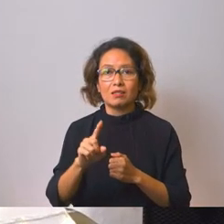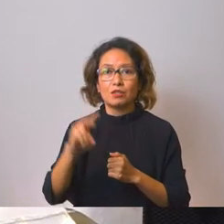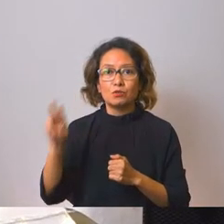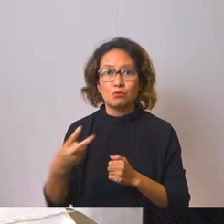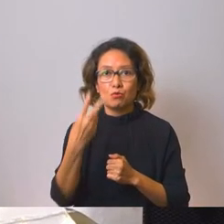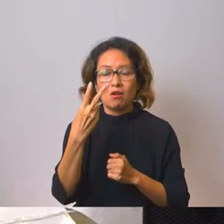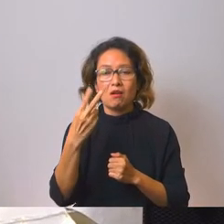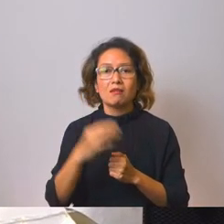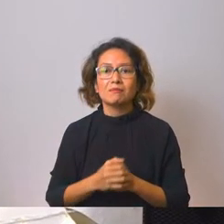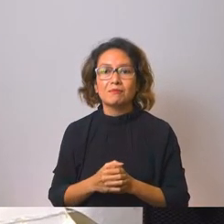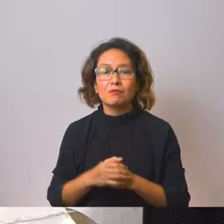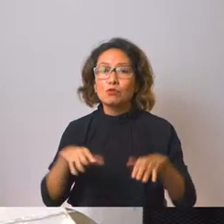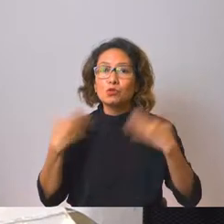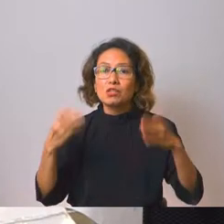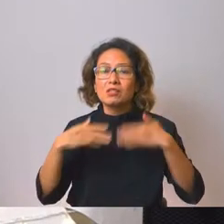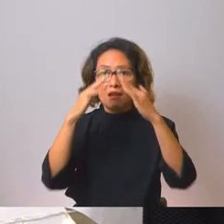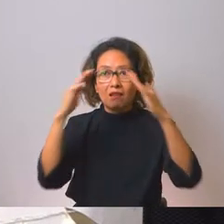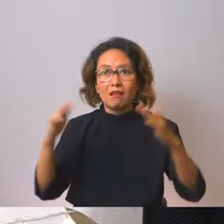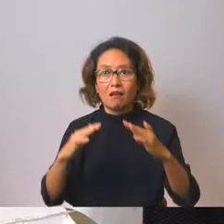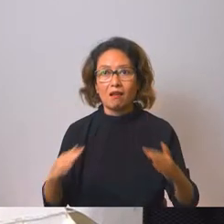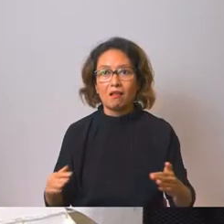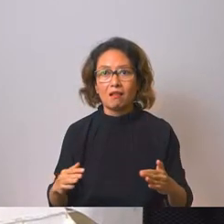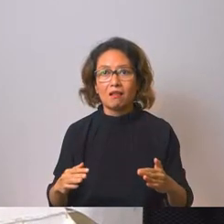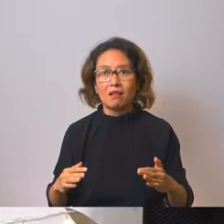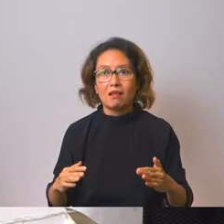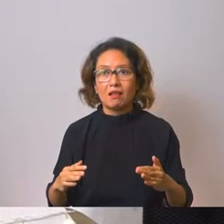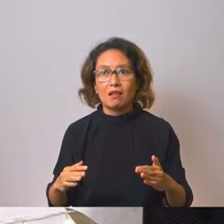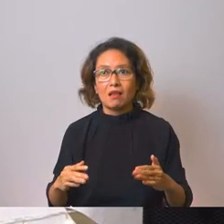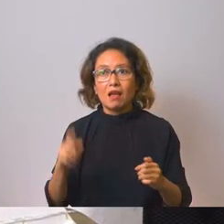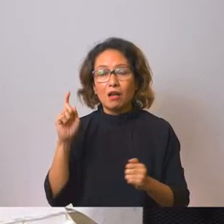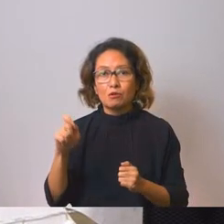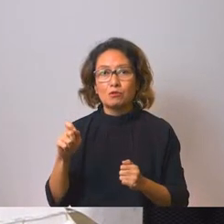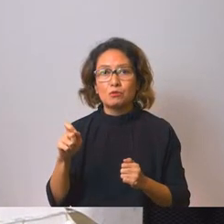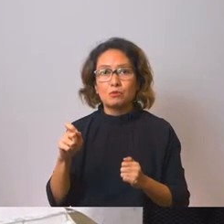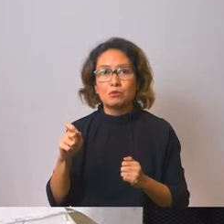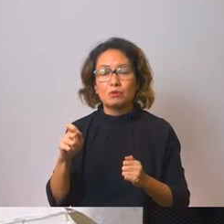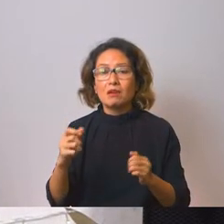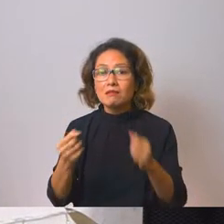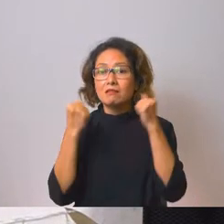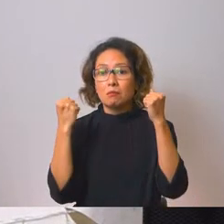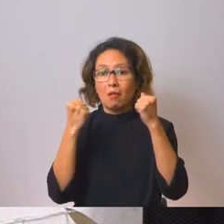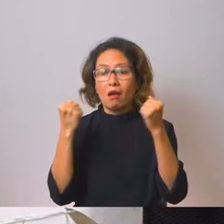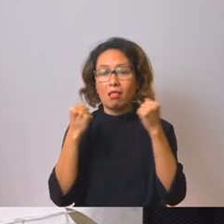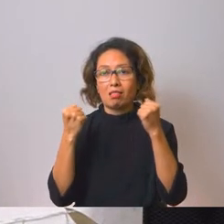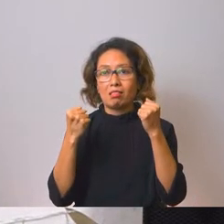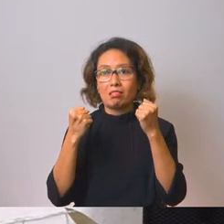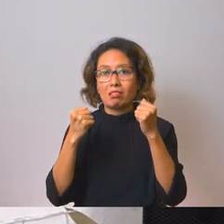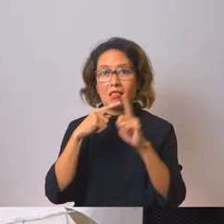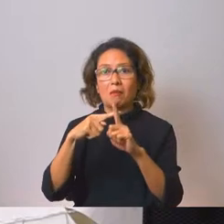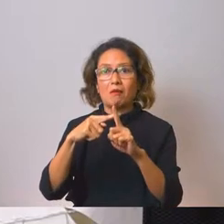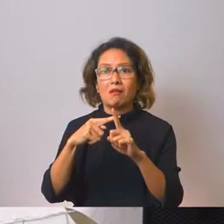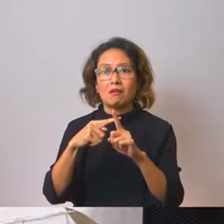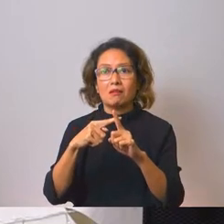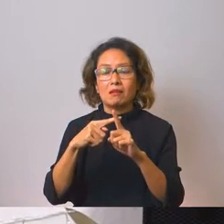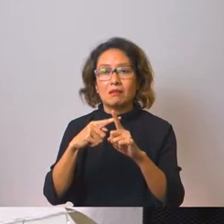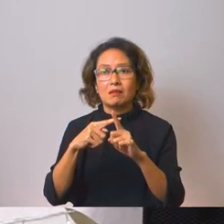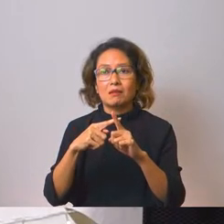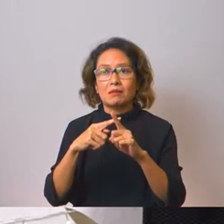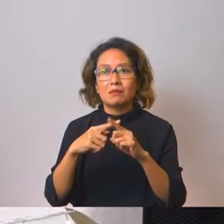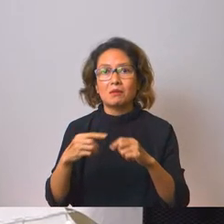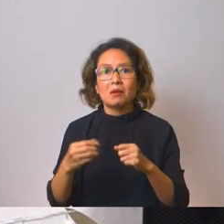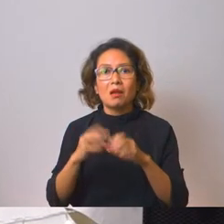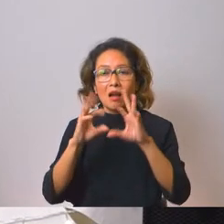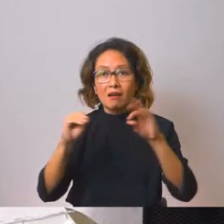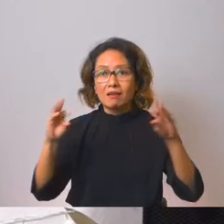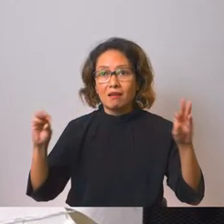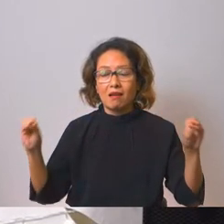kalinya. Sukacita Natal hendaknya menambah semangat kita untuk menghasilkan